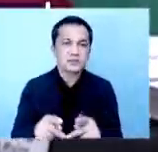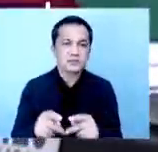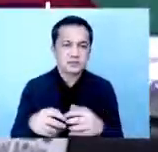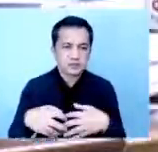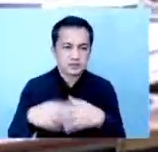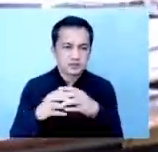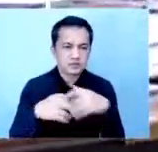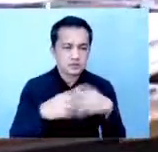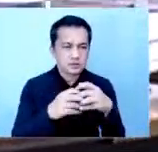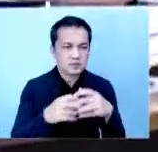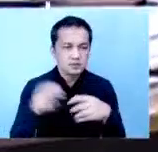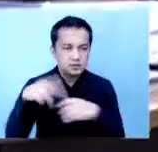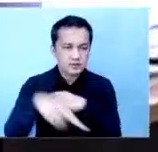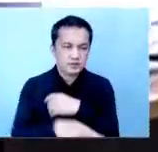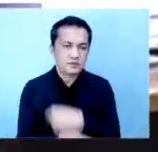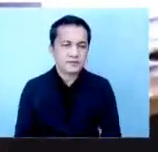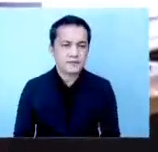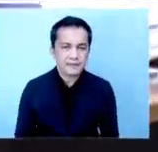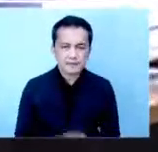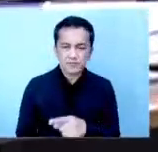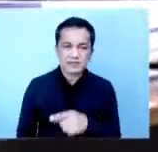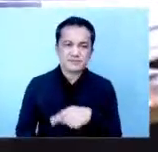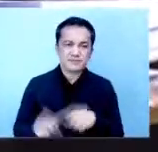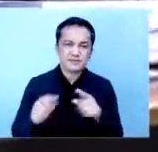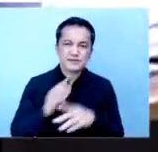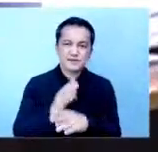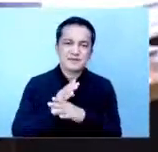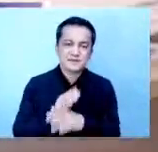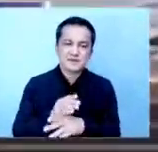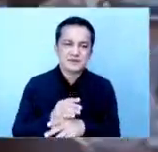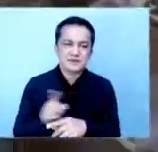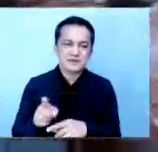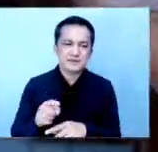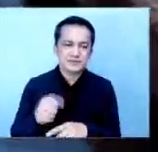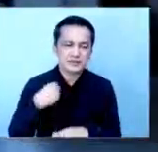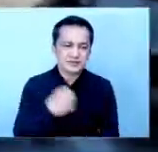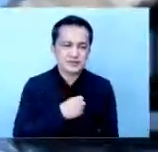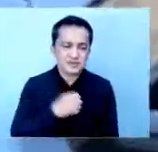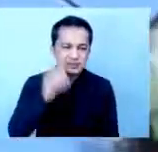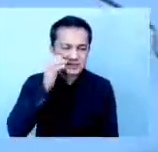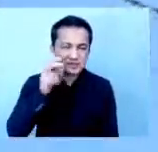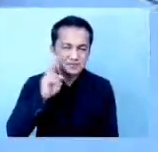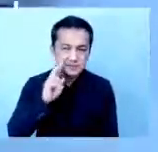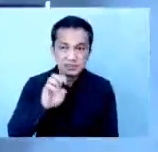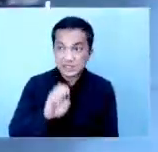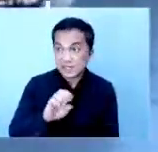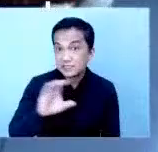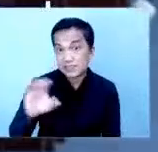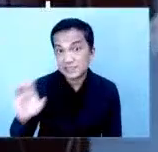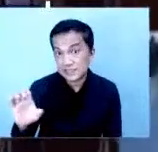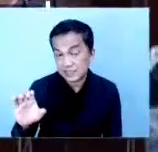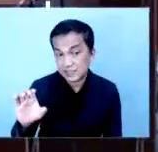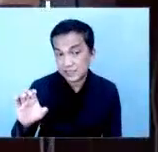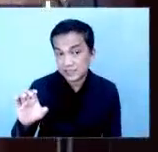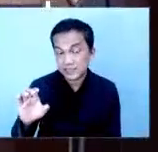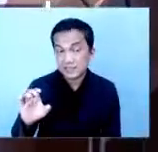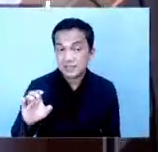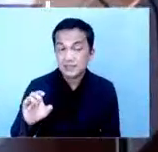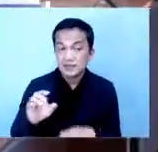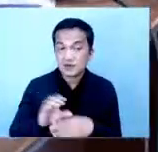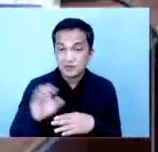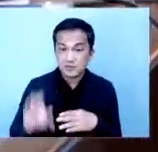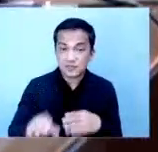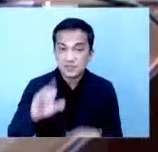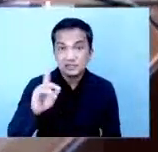mga resort. Pero binara agad yan ni Senator Cynthia Villar. ECC, completely DNR yan.